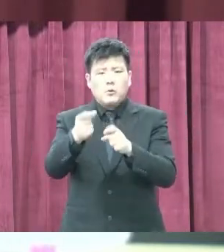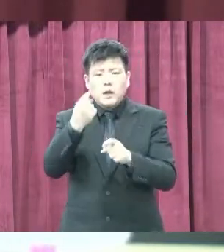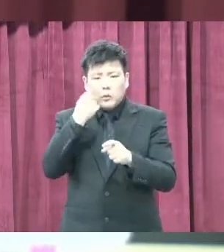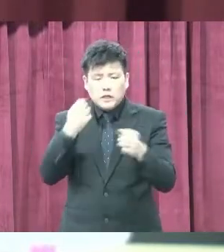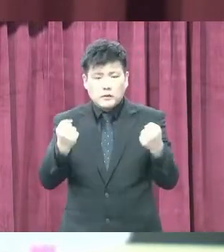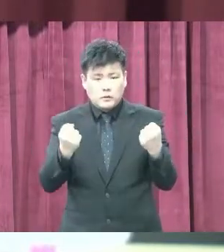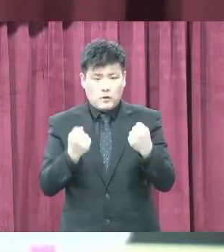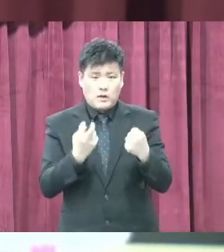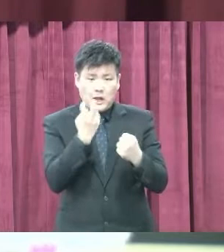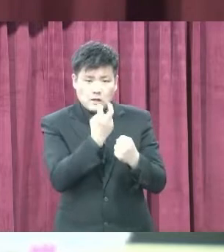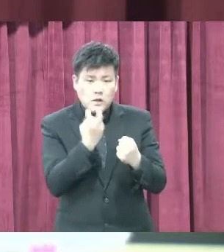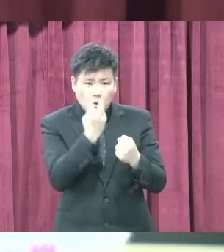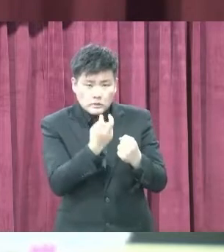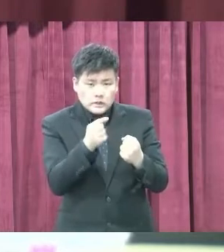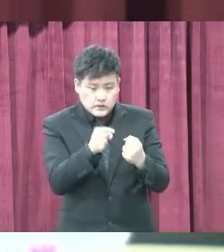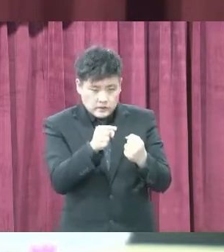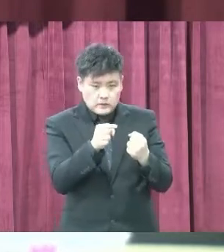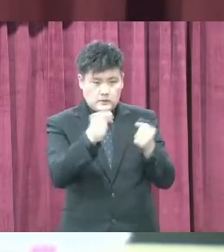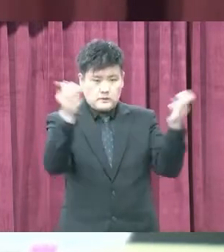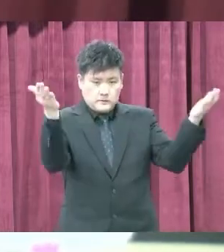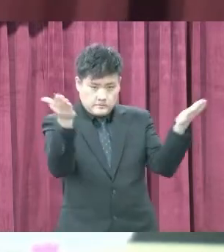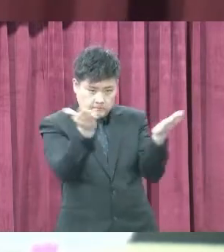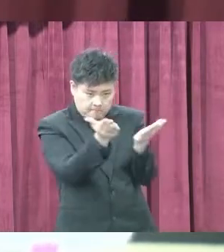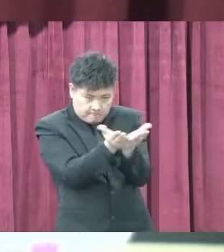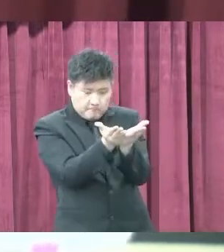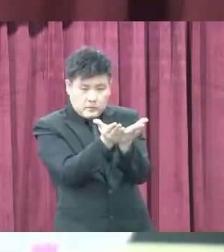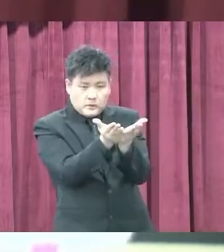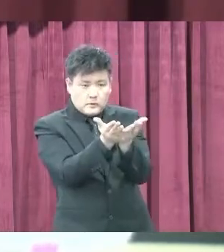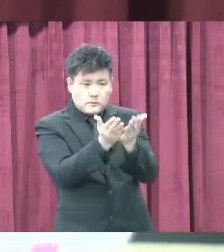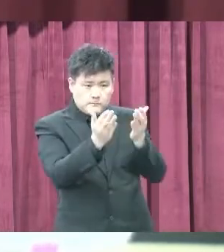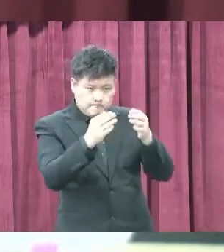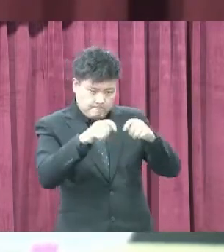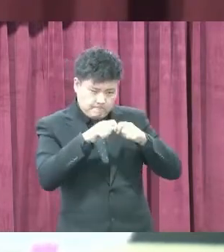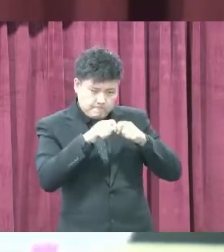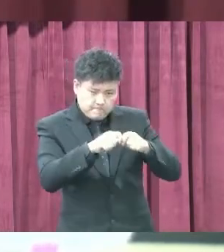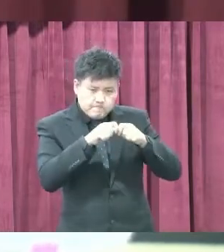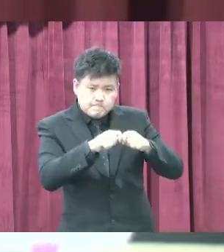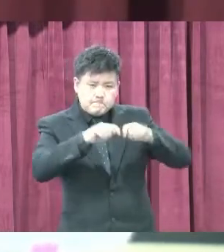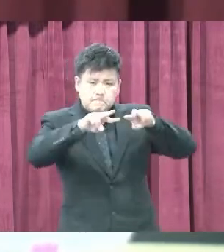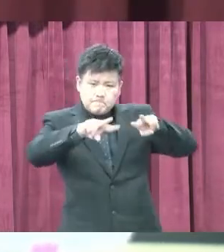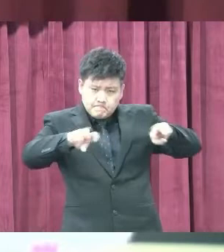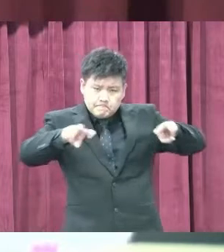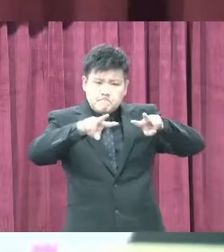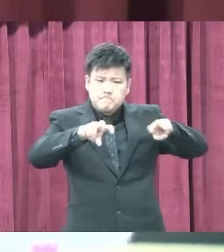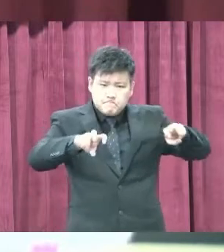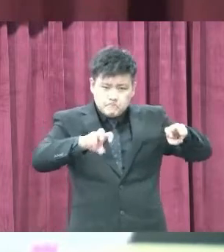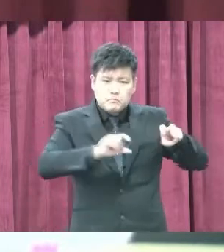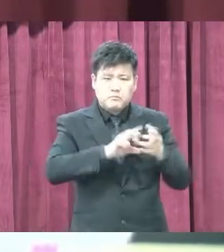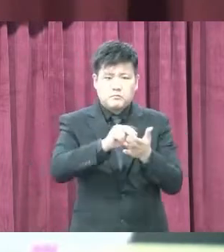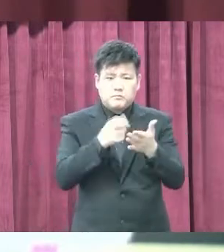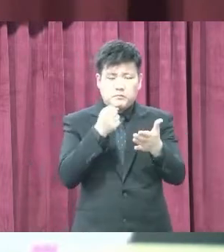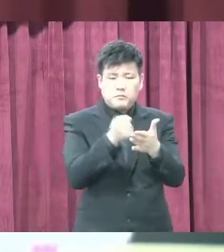건강검진을 메인 토픽으로 해서 조금 저희가 좀 세부 분석을 해보자라는 생각으로 해서 주제를 잡아봤습니다. 그래서